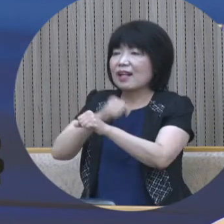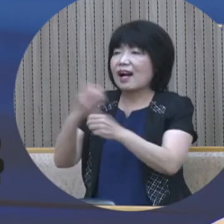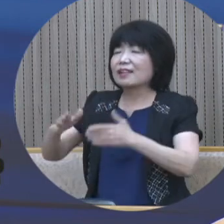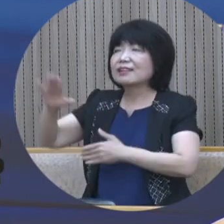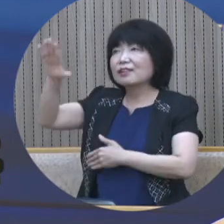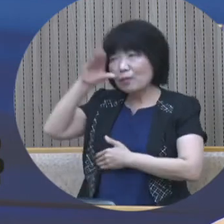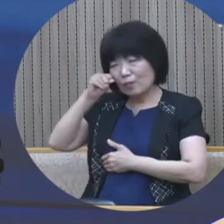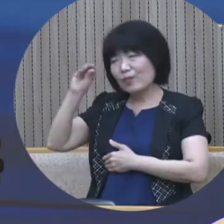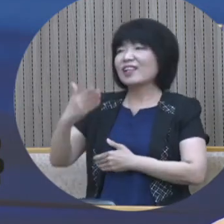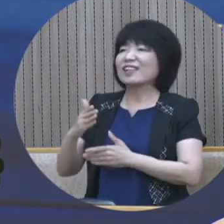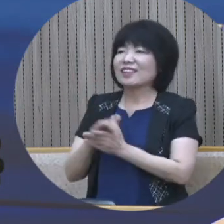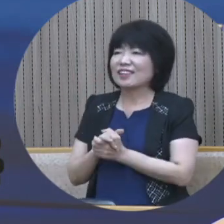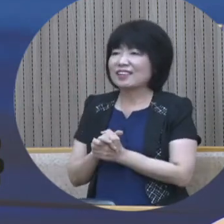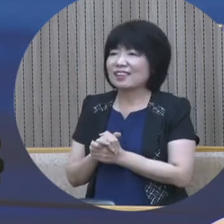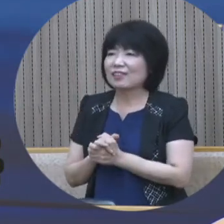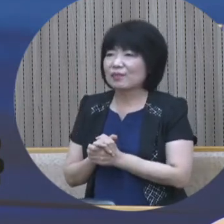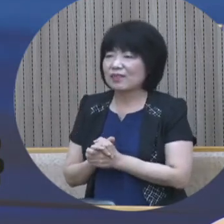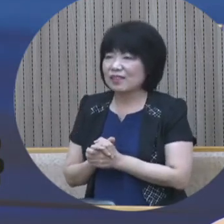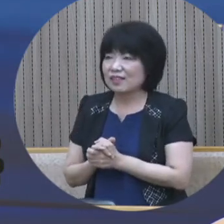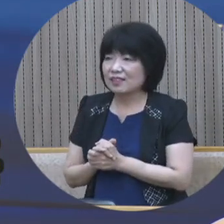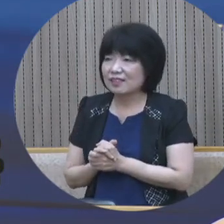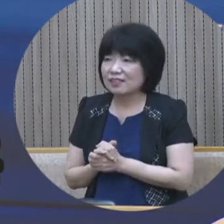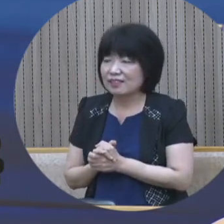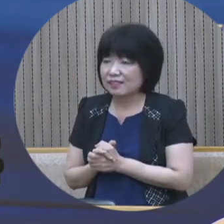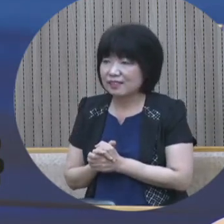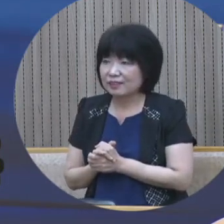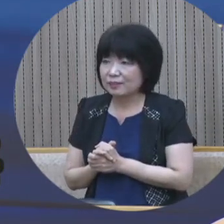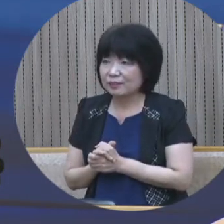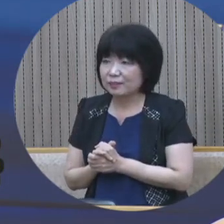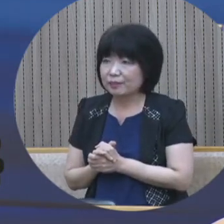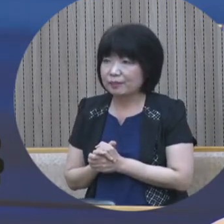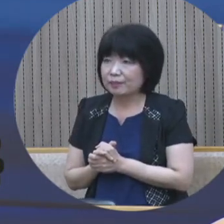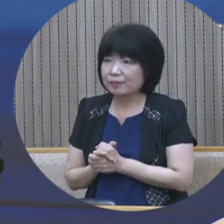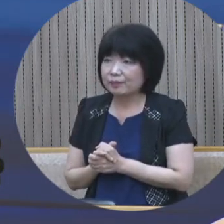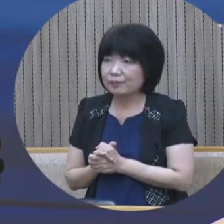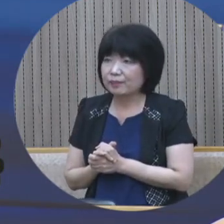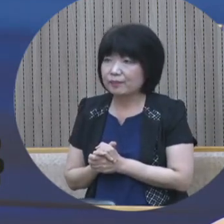본 거예요. 하나님께서 하신 일.